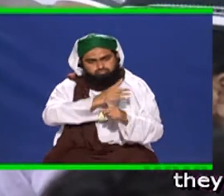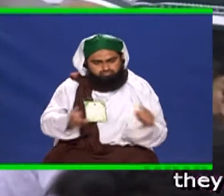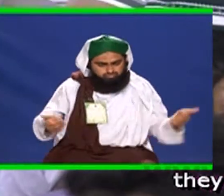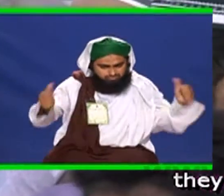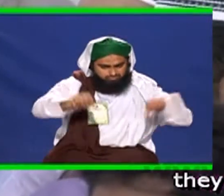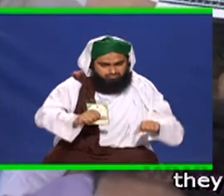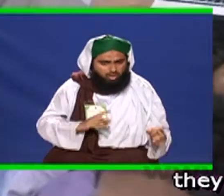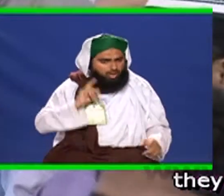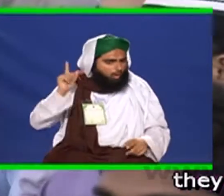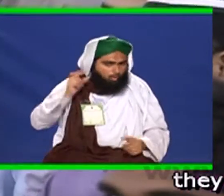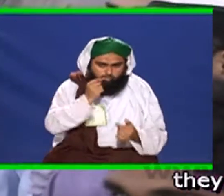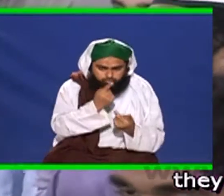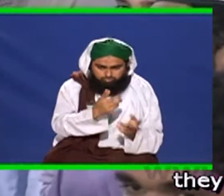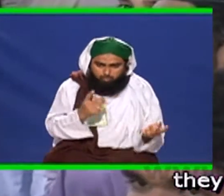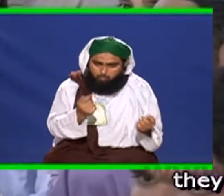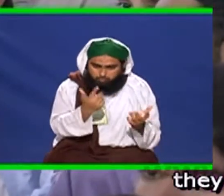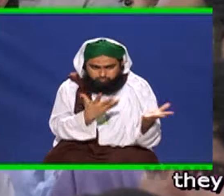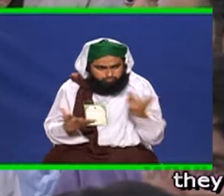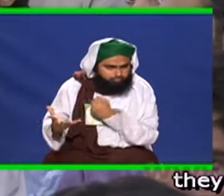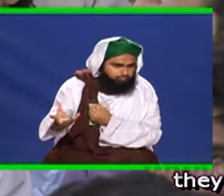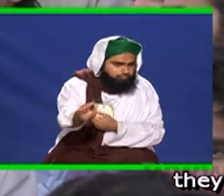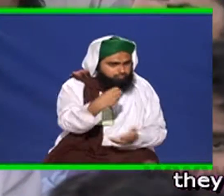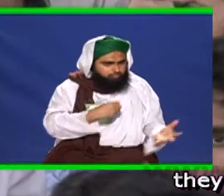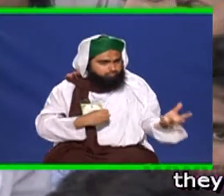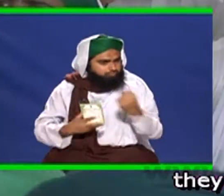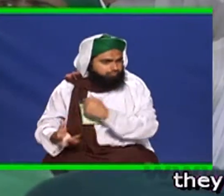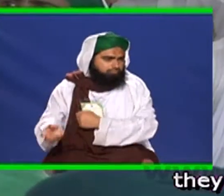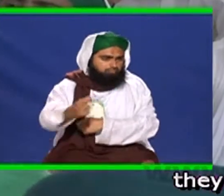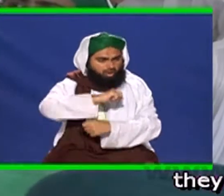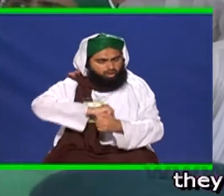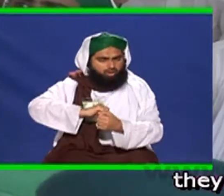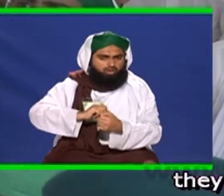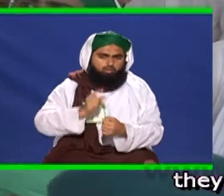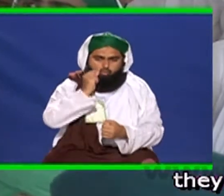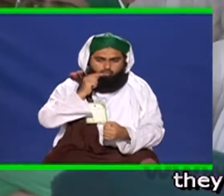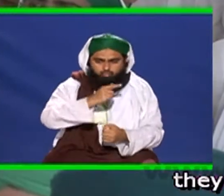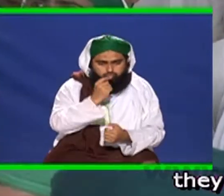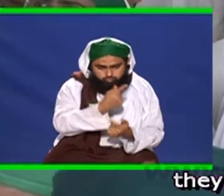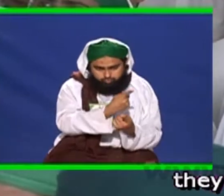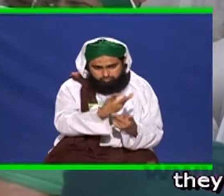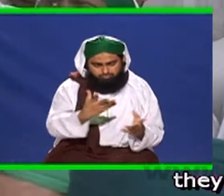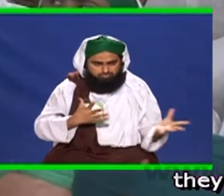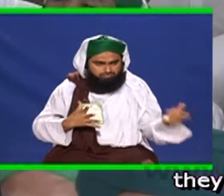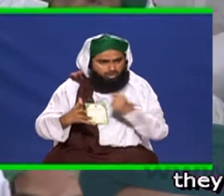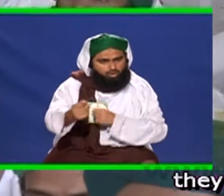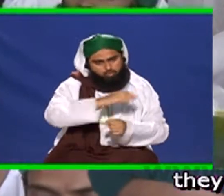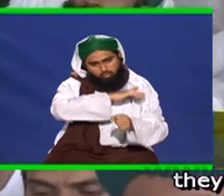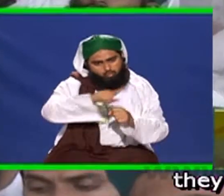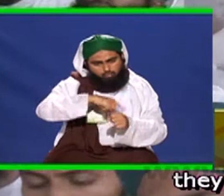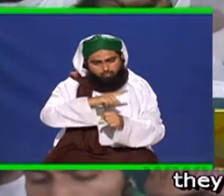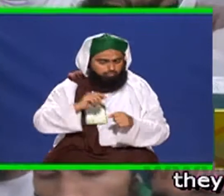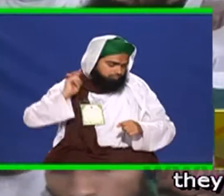ہو، پھر ان کا مال و اسباب یا ان کے جو بندے ہیں وہ ہاتھ آ جائیں،